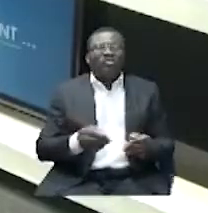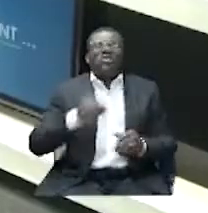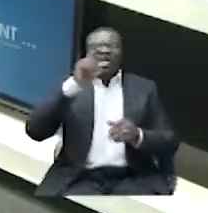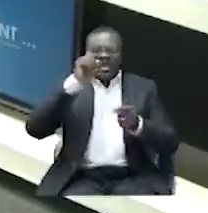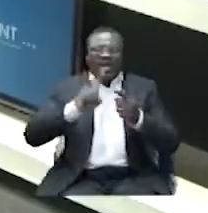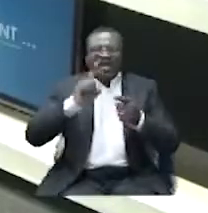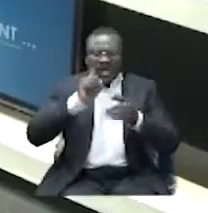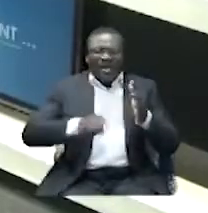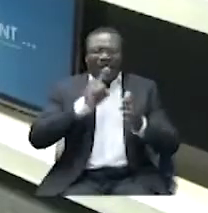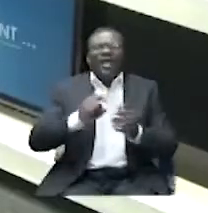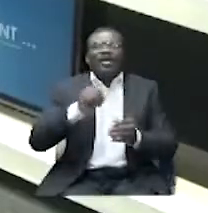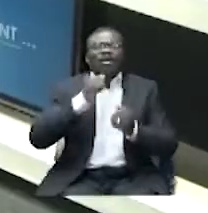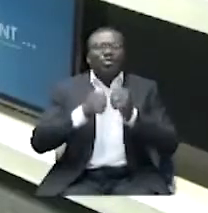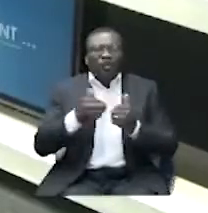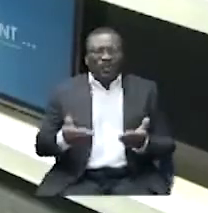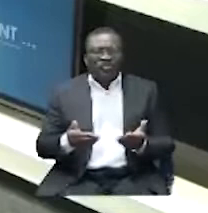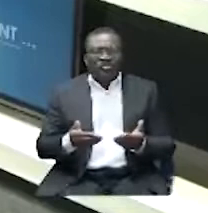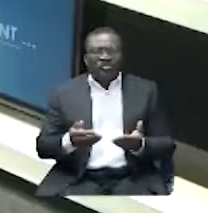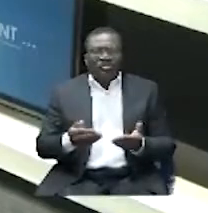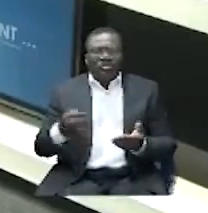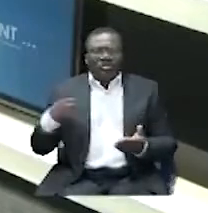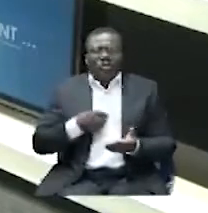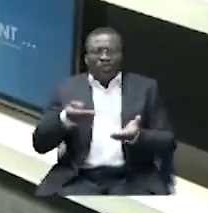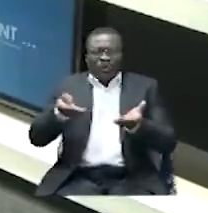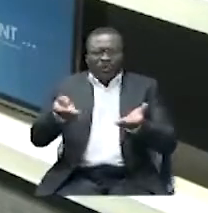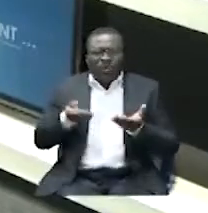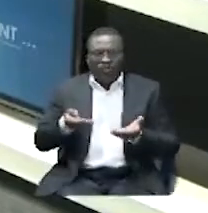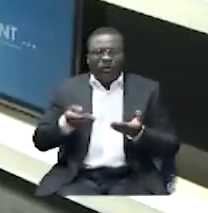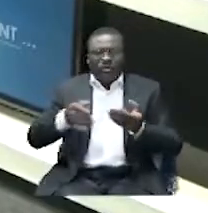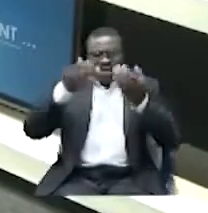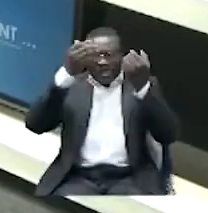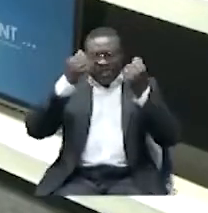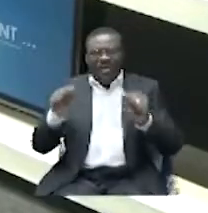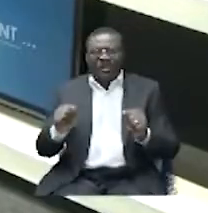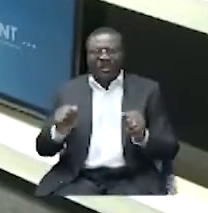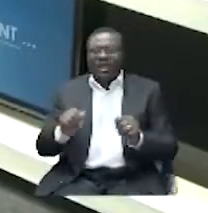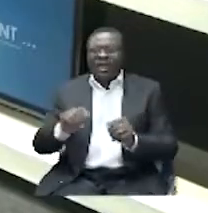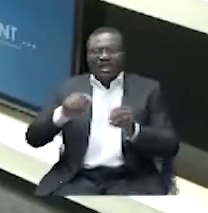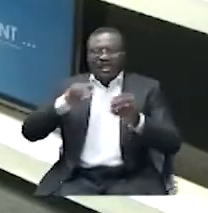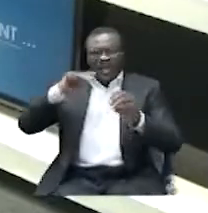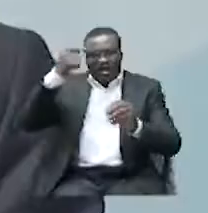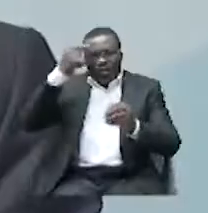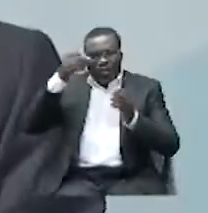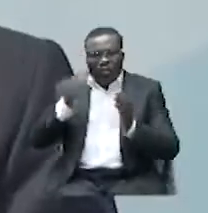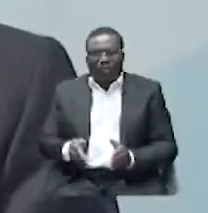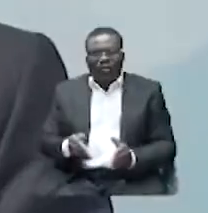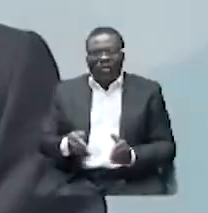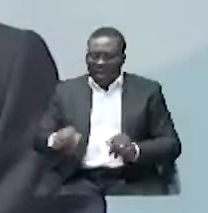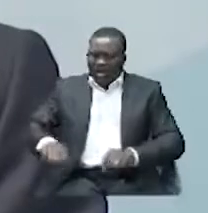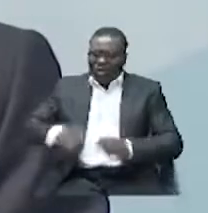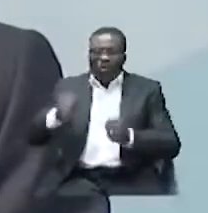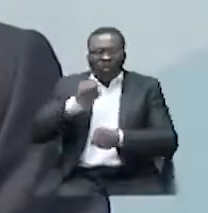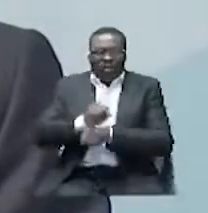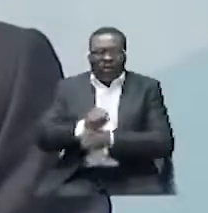confrontés? Nous voulons des présidents, des gouvernants rompus à la tâche,